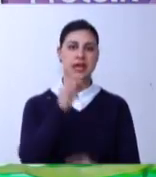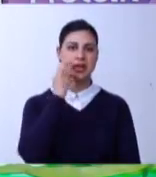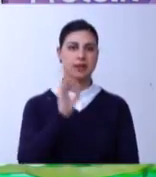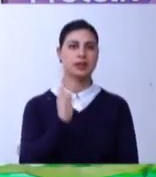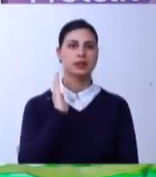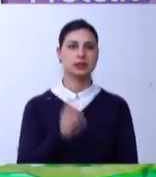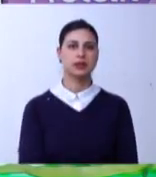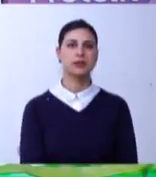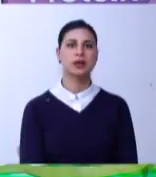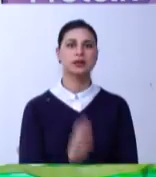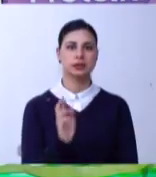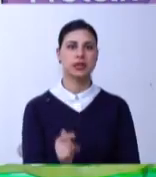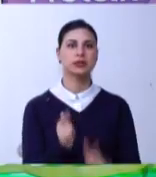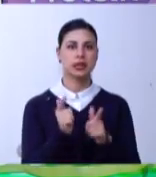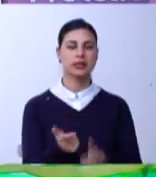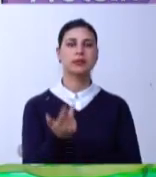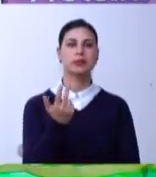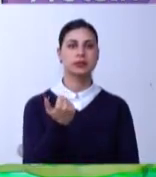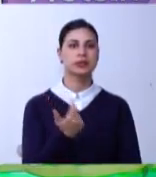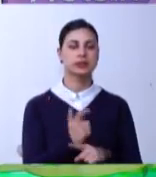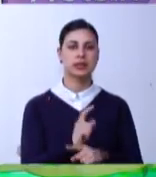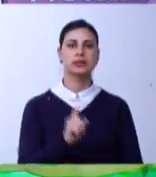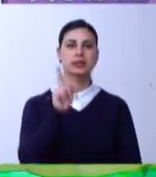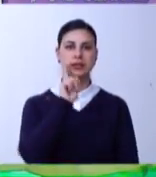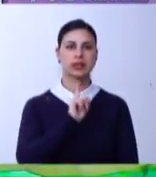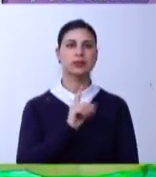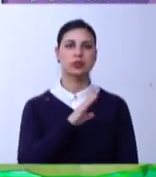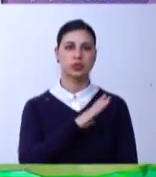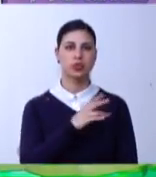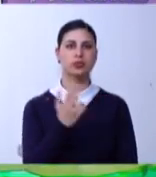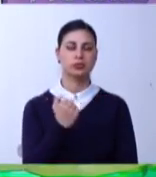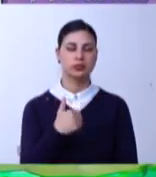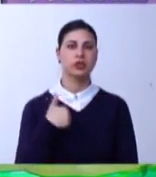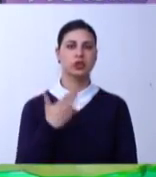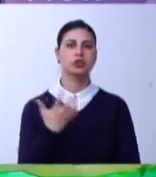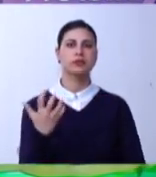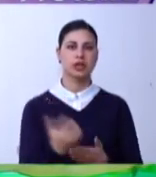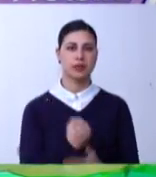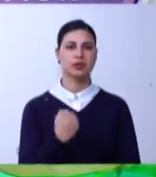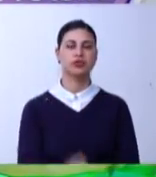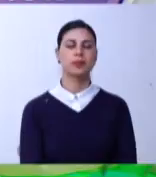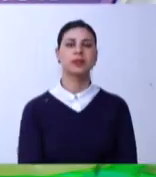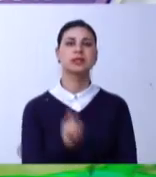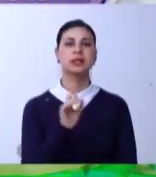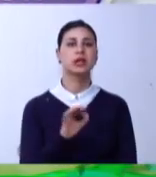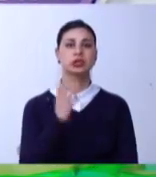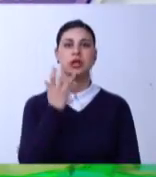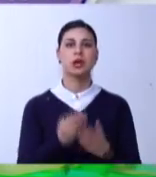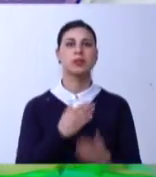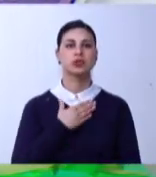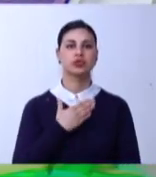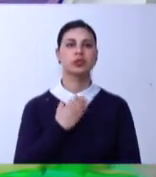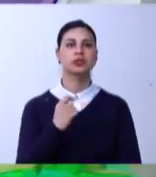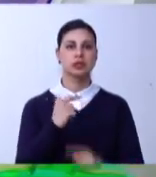რეცეპტი გამომივიდაო და დაგეთანხმებით ქალბატონო ვერიკო, ძალიან სასარგებლო გამოგივიდათ, რა თქმა უნდა, გილოცავთ გამარჯვებას. რა შეიძლება ჩვენს